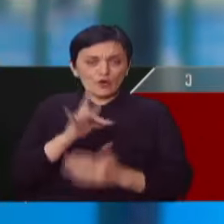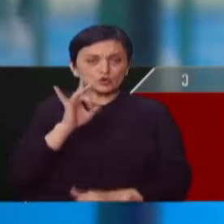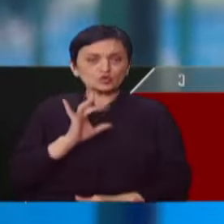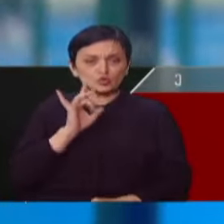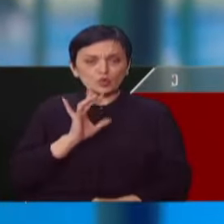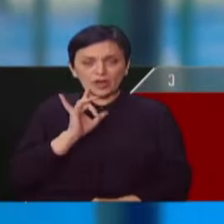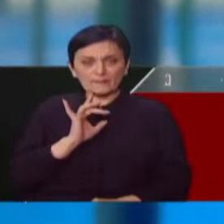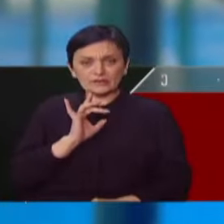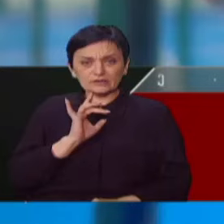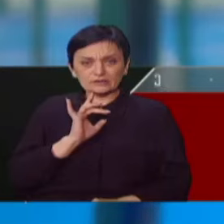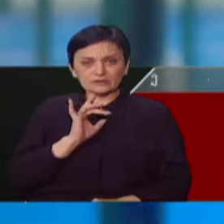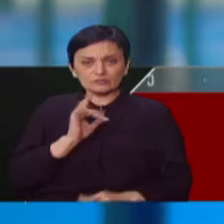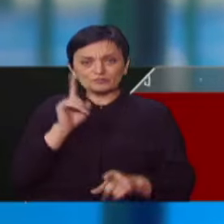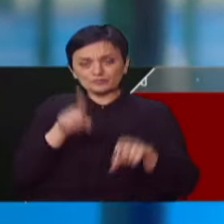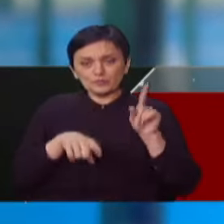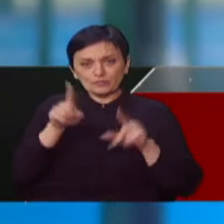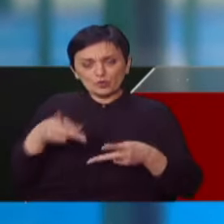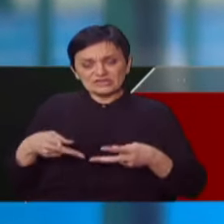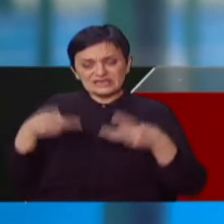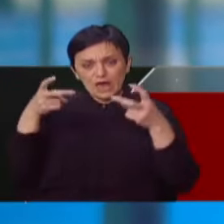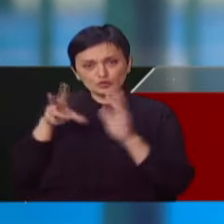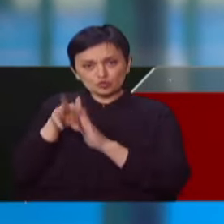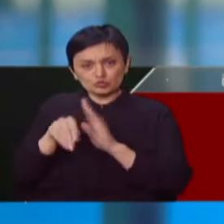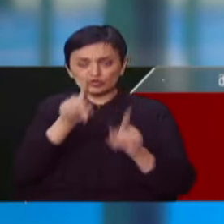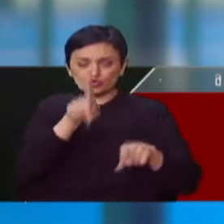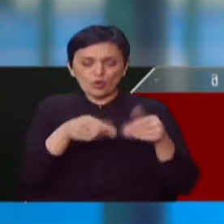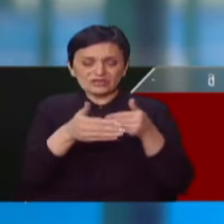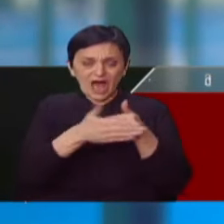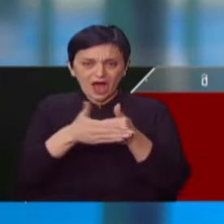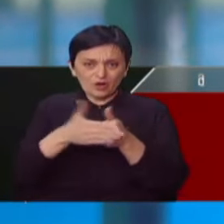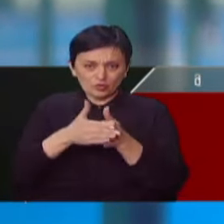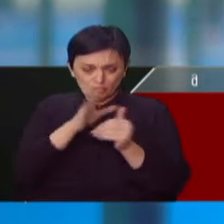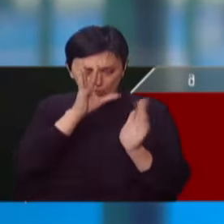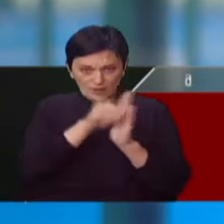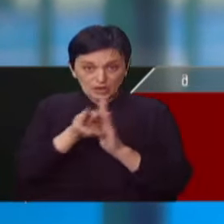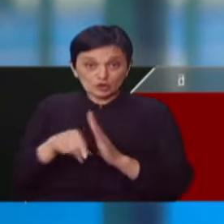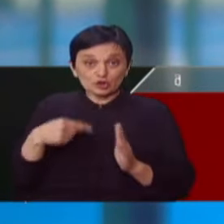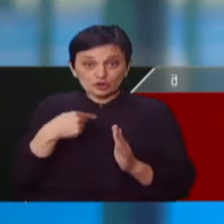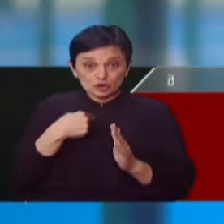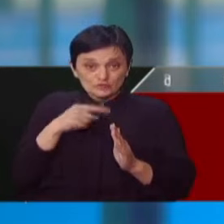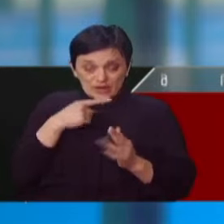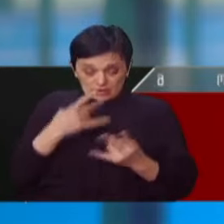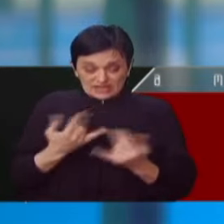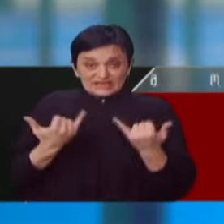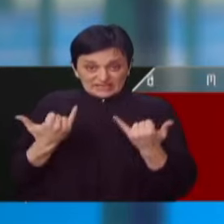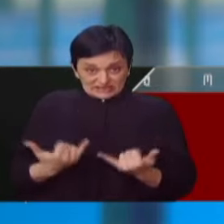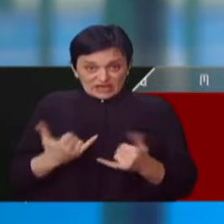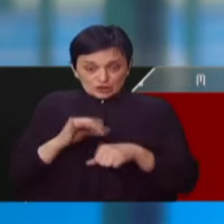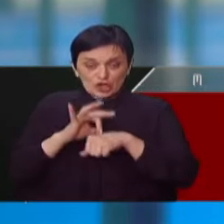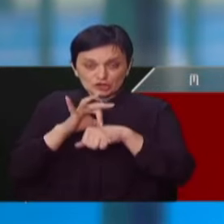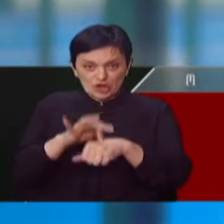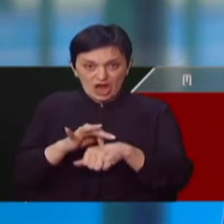droebit zogi sastumroshi zogi akhlobeltan darcha ჩვენ რა თქმა უნდა დღესვე